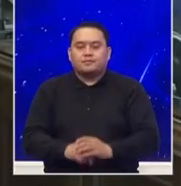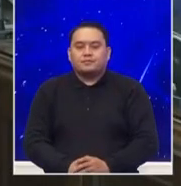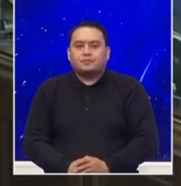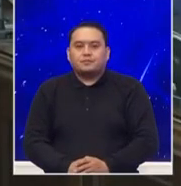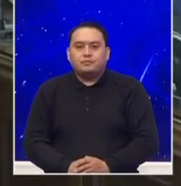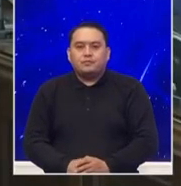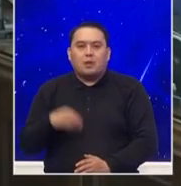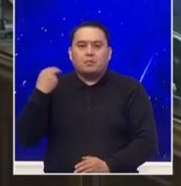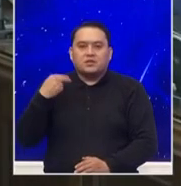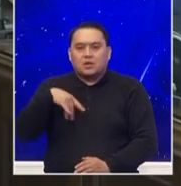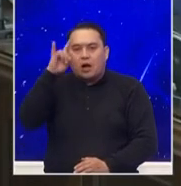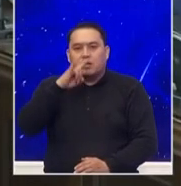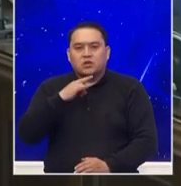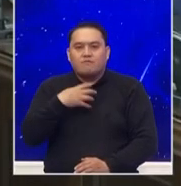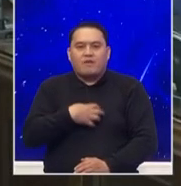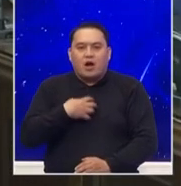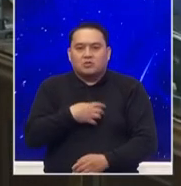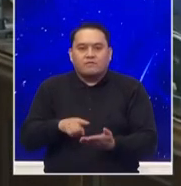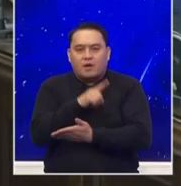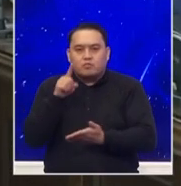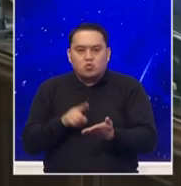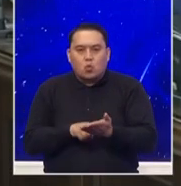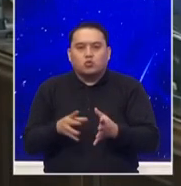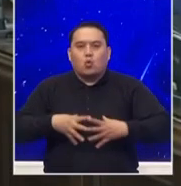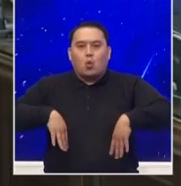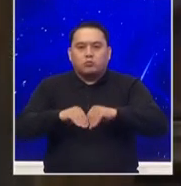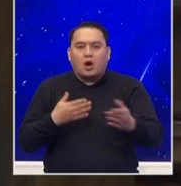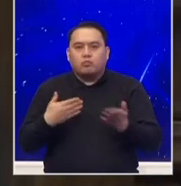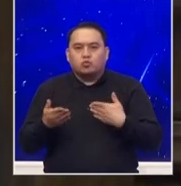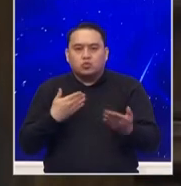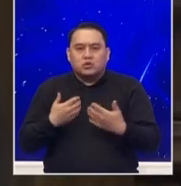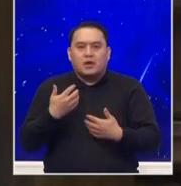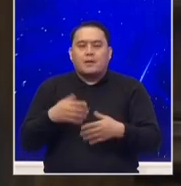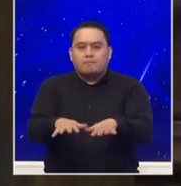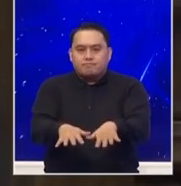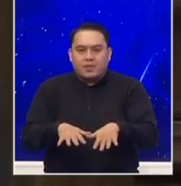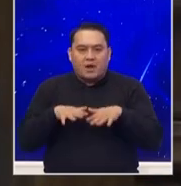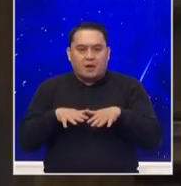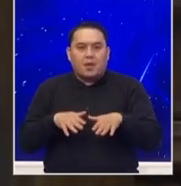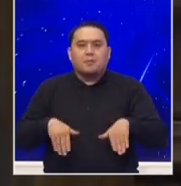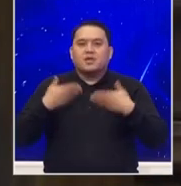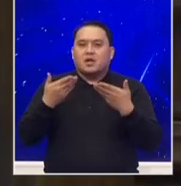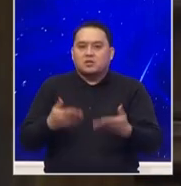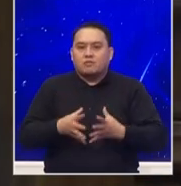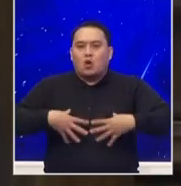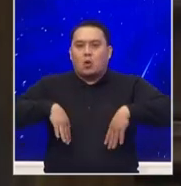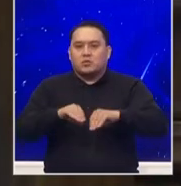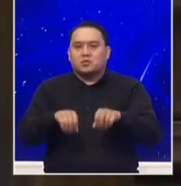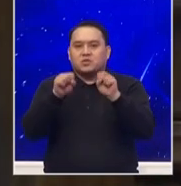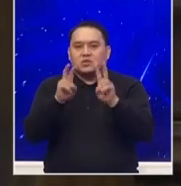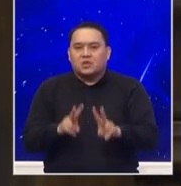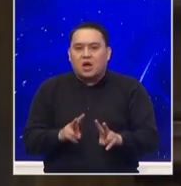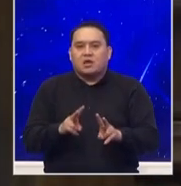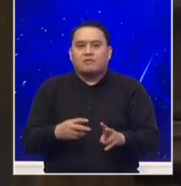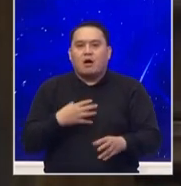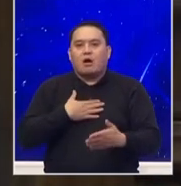Президент Казахстана отметил, что все актуальные вопросы в обществе должны обсуждаться прежде всего в парламенте. Представители общественности и эксперты должны